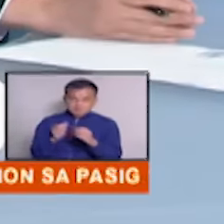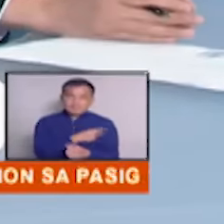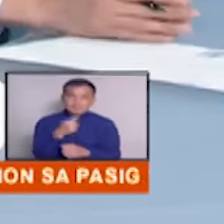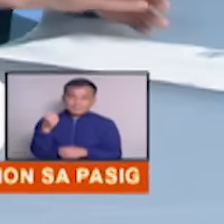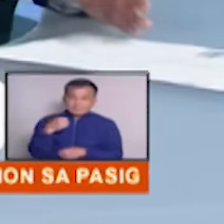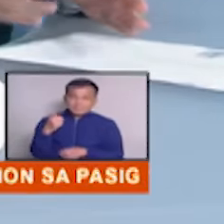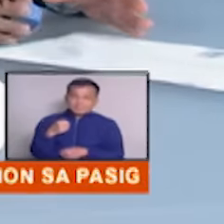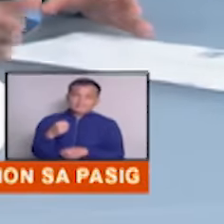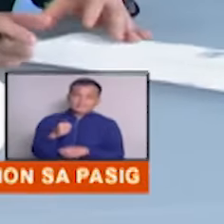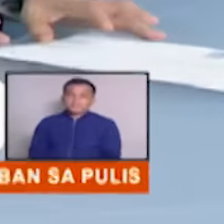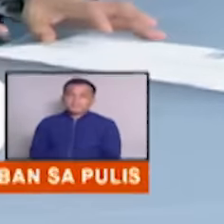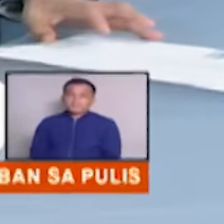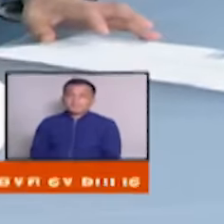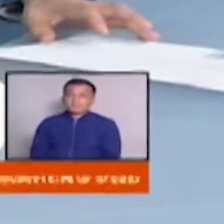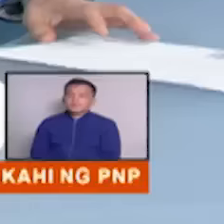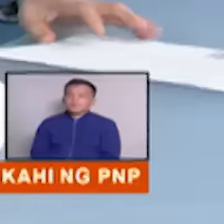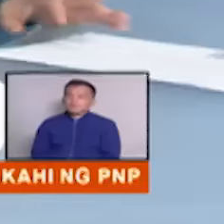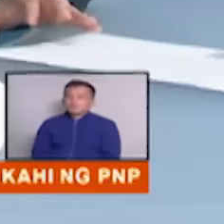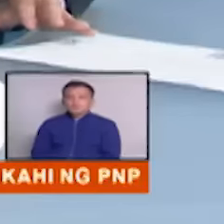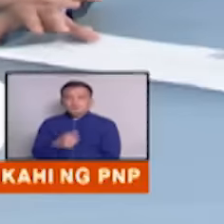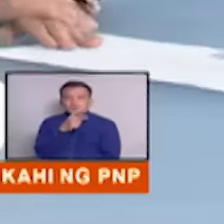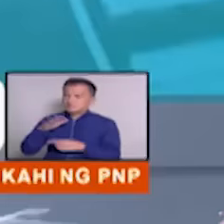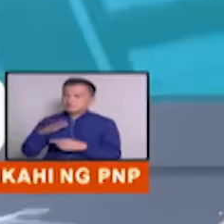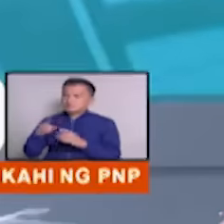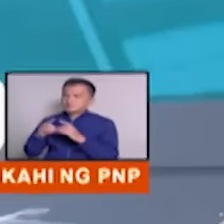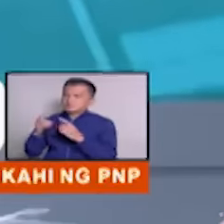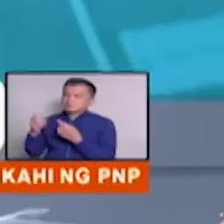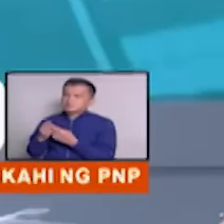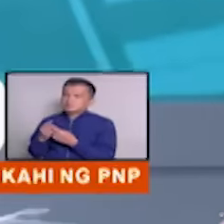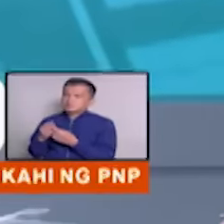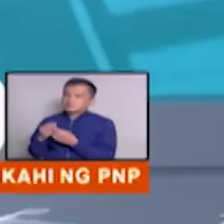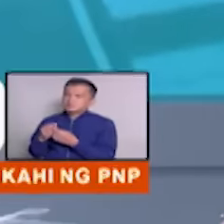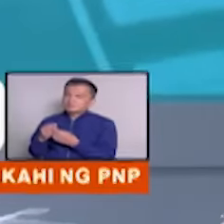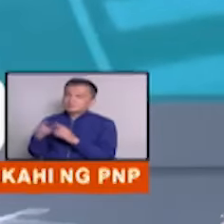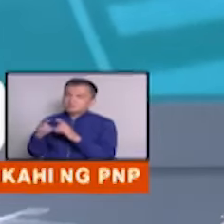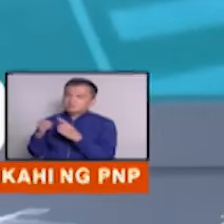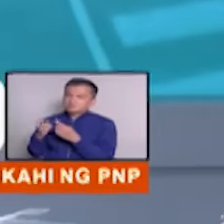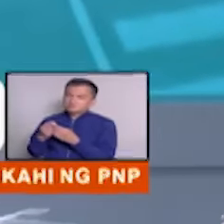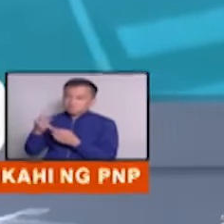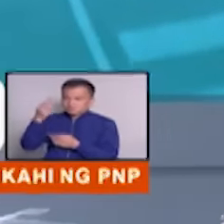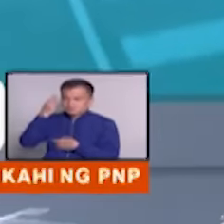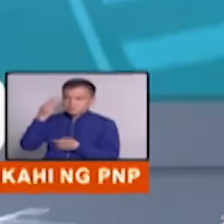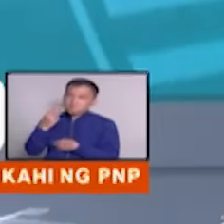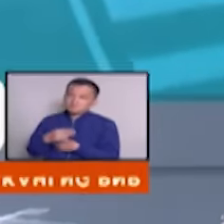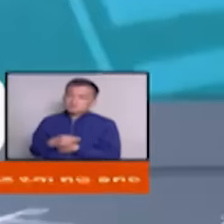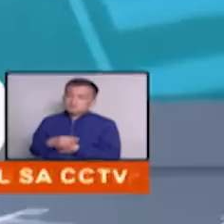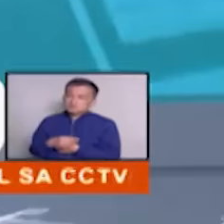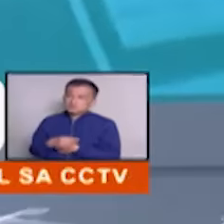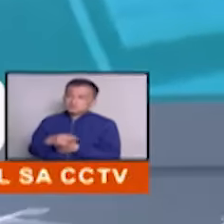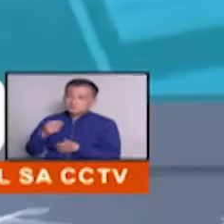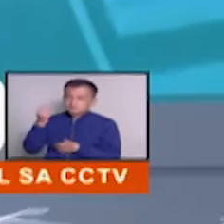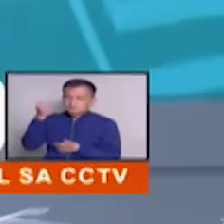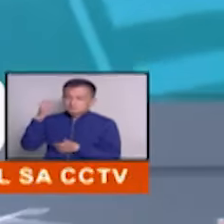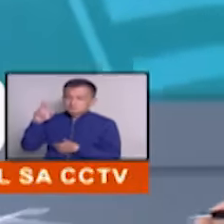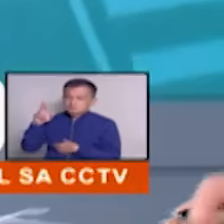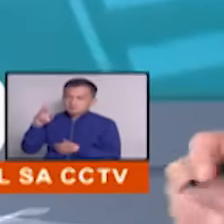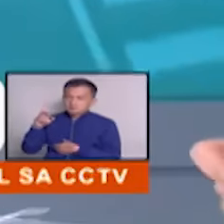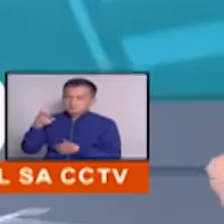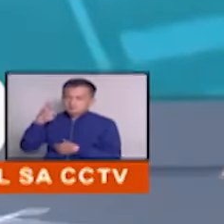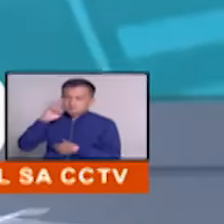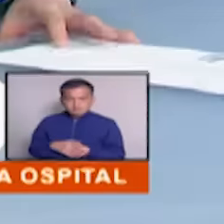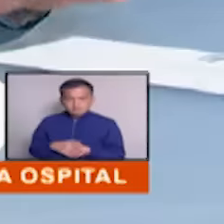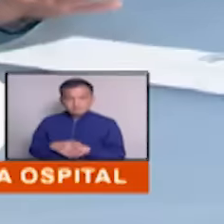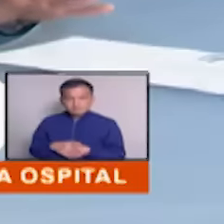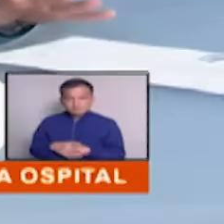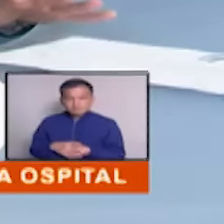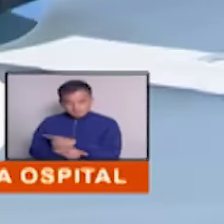pasyente papuntang ospital. Apa. Sino pong supervisor niyo doon? Ang pinaka-department head po namin, si Sir Richard Raymond